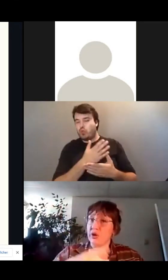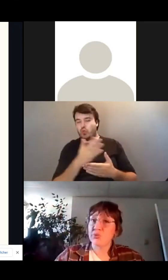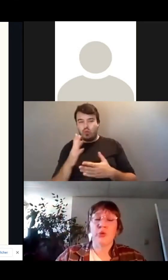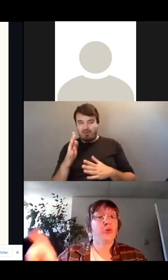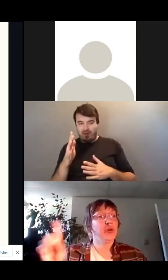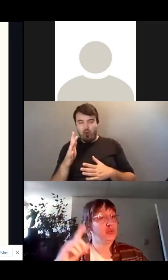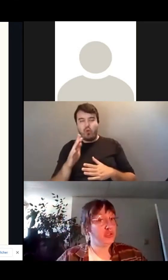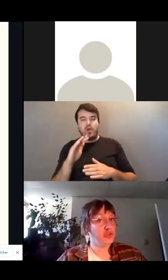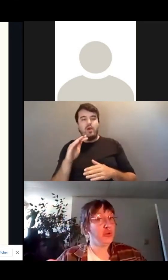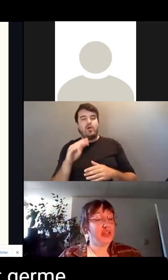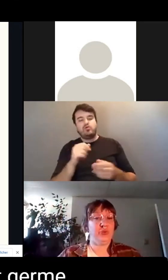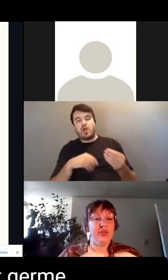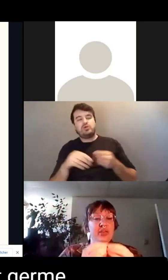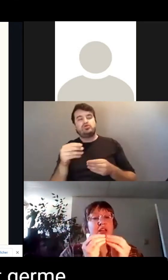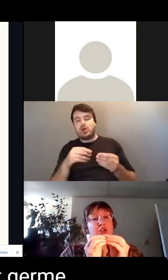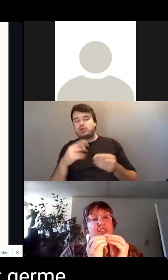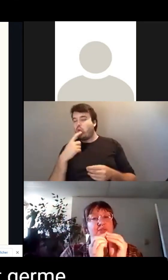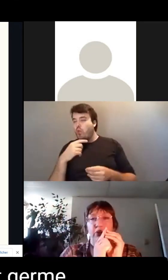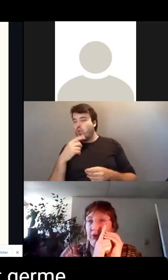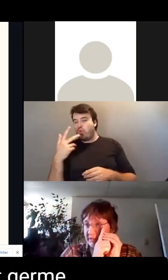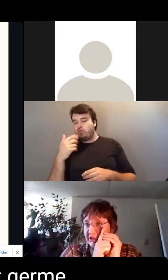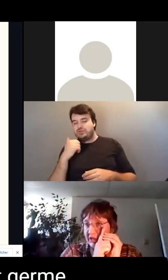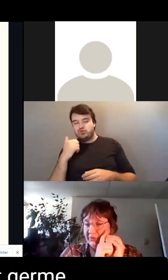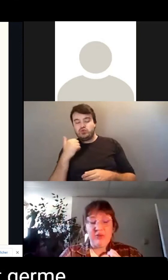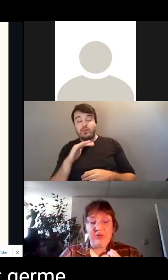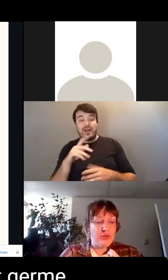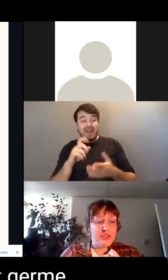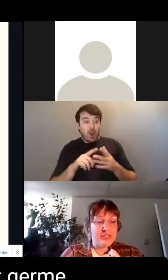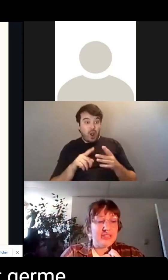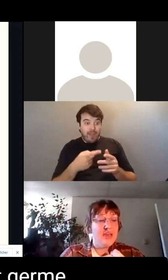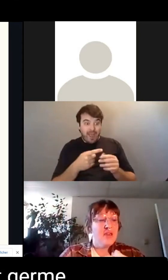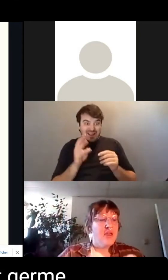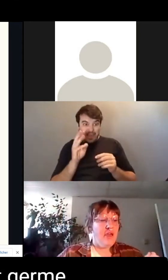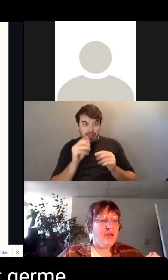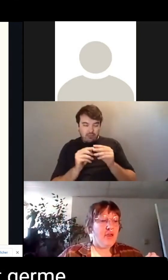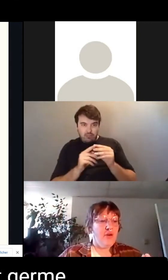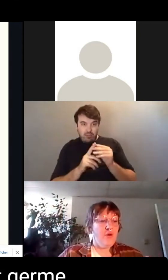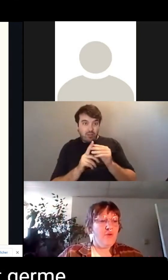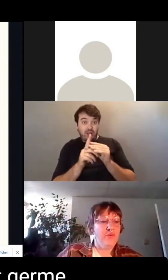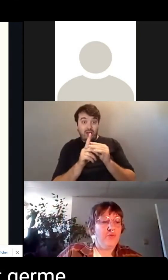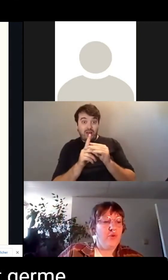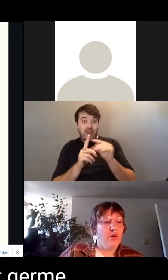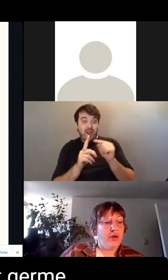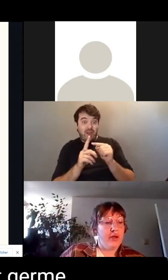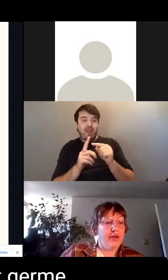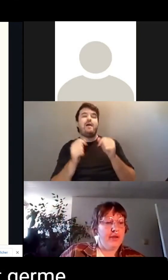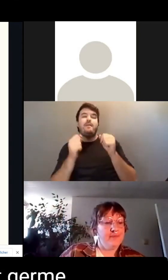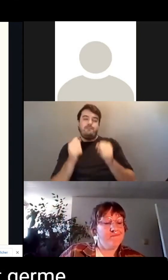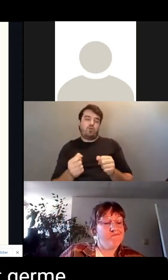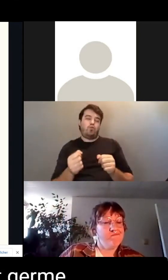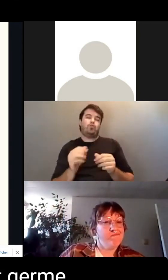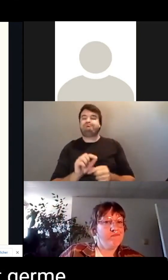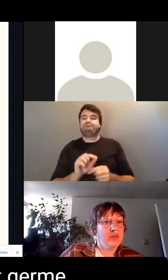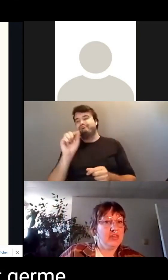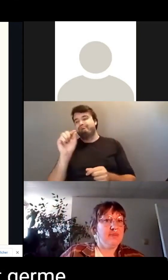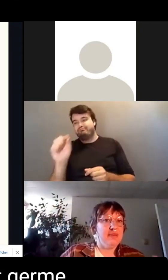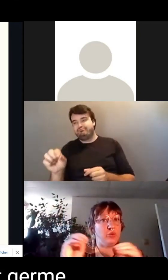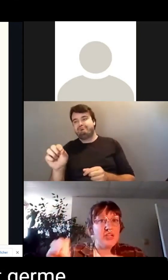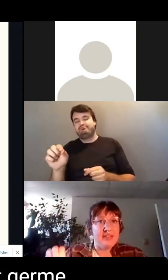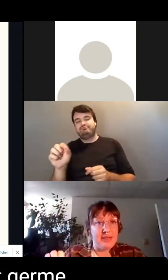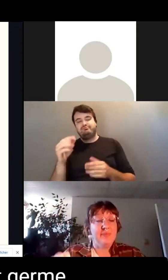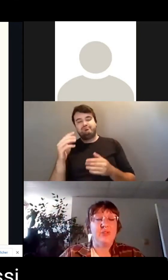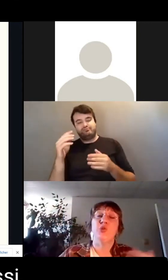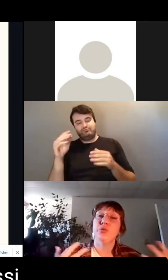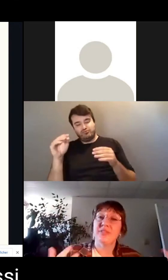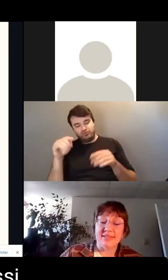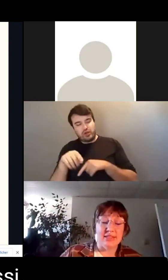Je change mon eau à tous les jours et puis, lorsqu'il va y avoir un petit germe qui va avoir sorti, on va pouvoir les mettre au